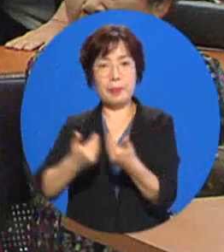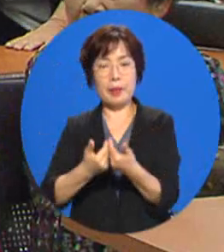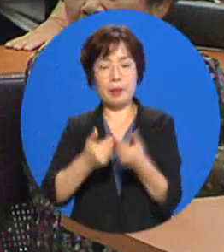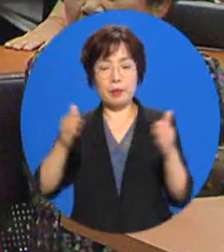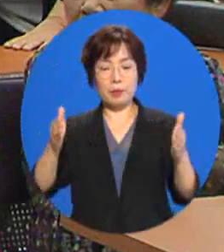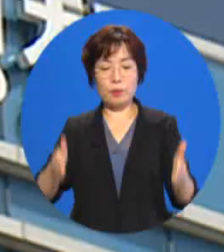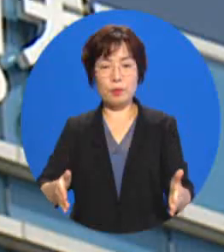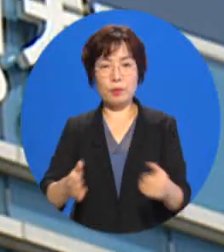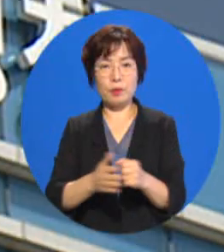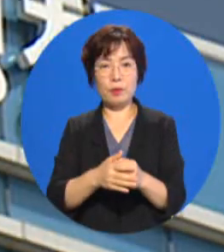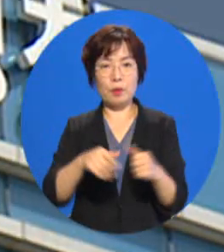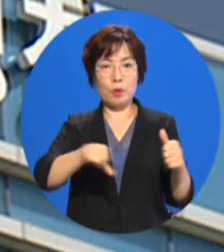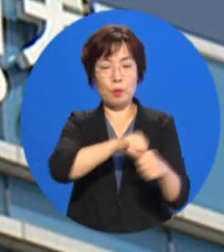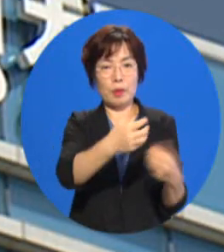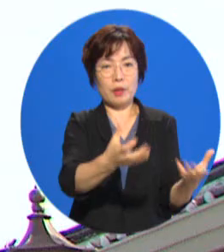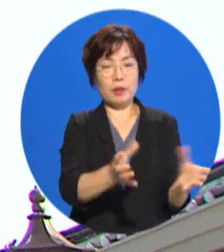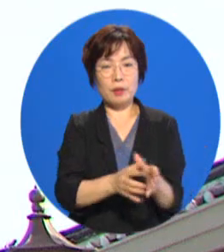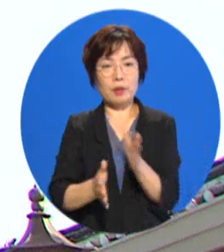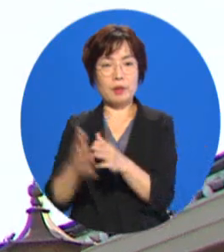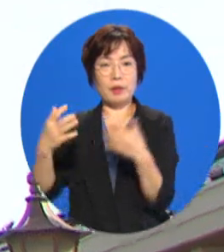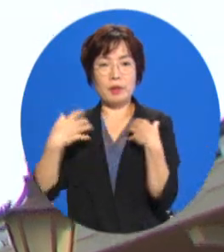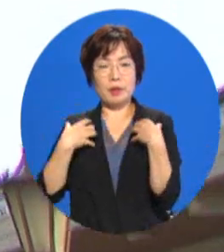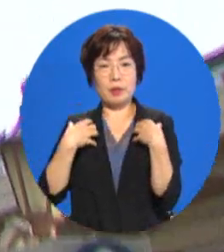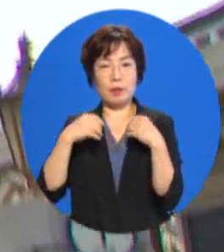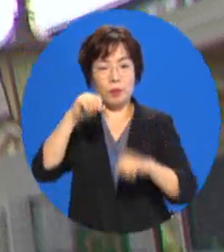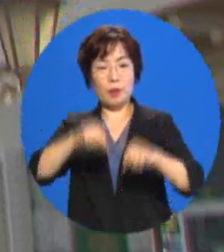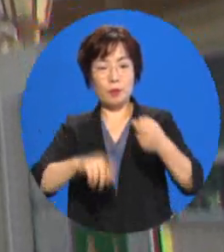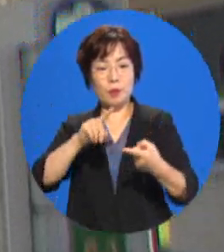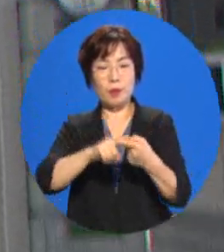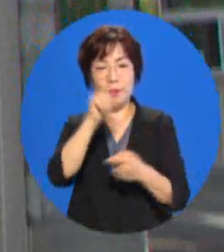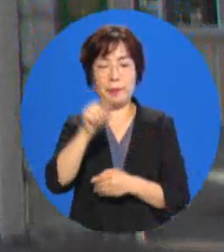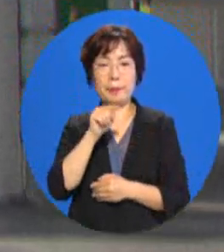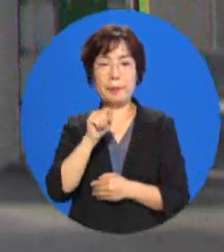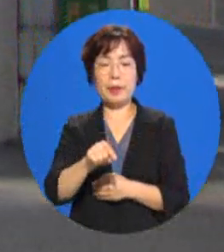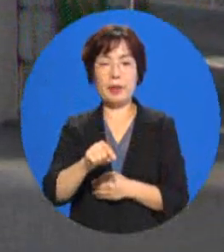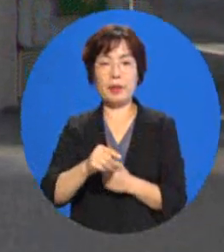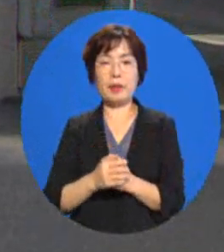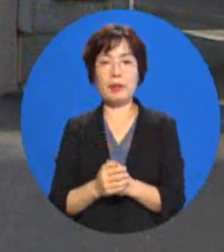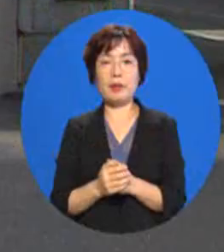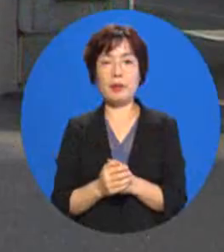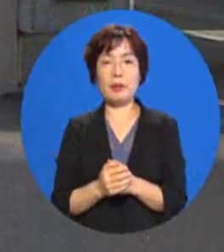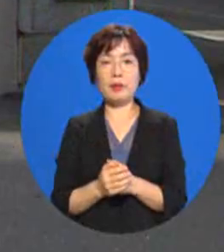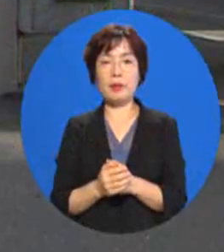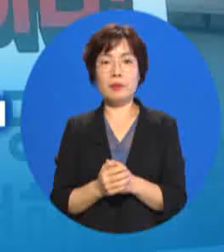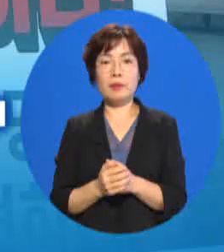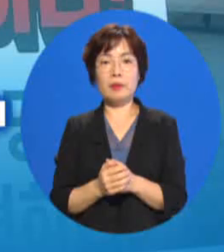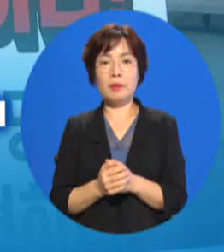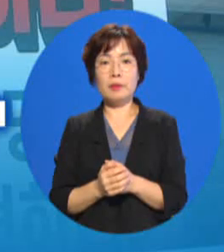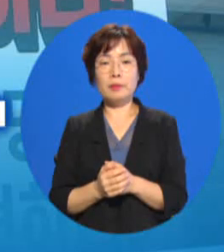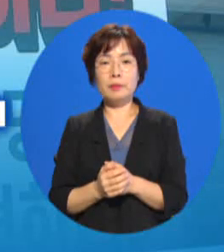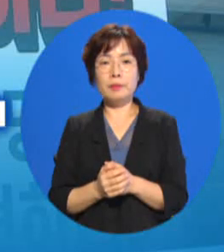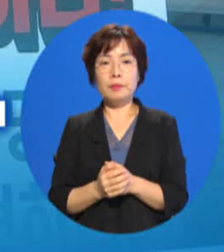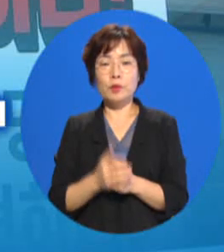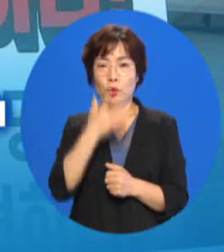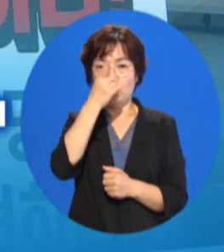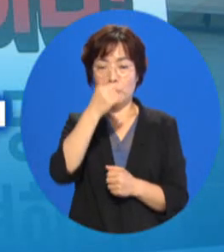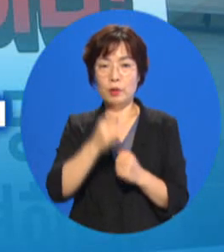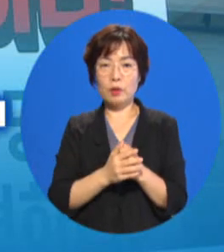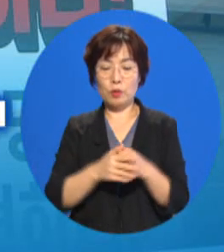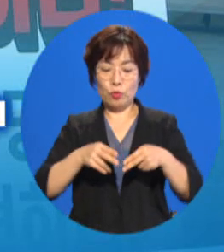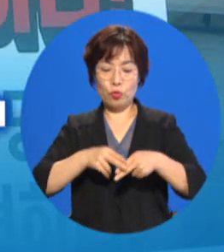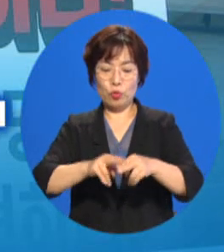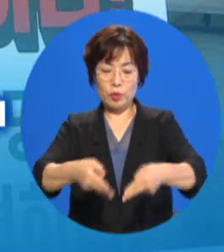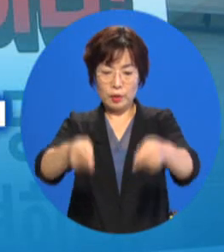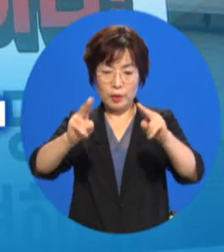사이에서 환경당국과 지자체의 대응이 주목됩니다. MBC 뉴스 박광수입니다. 네, 순천에